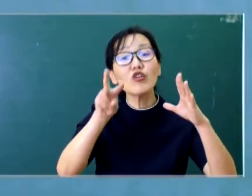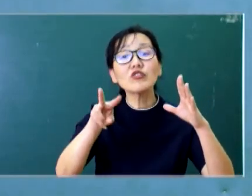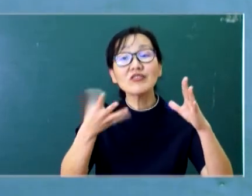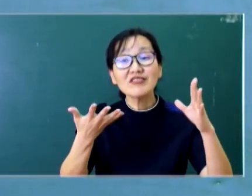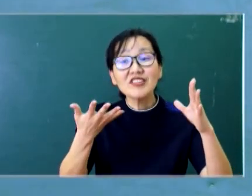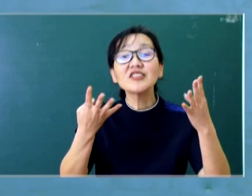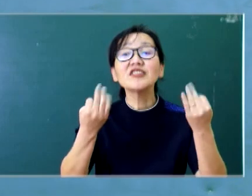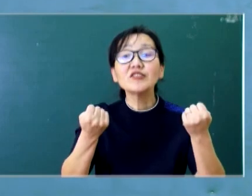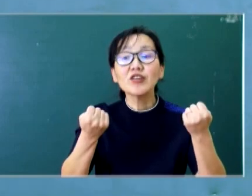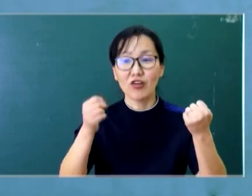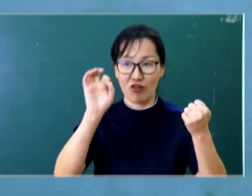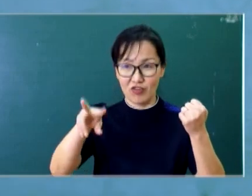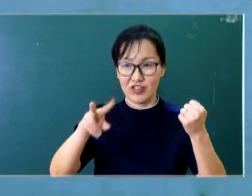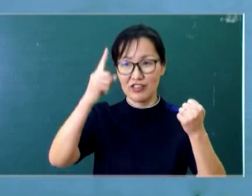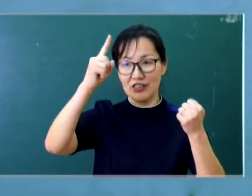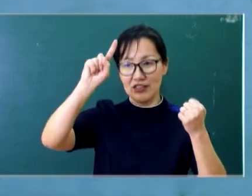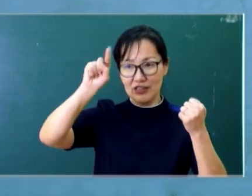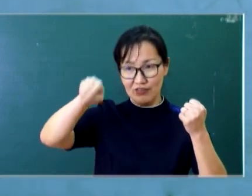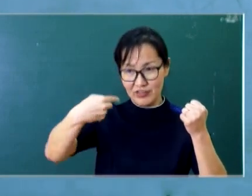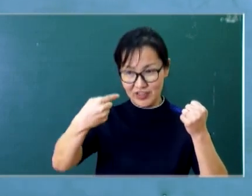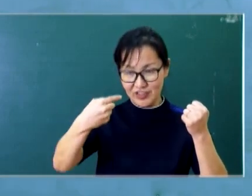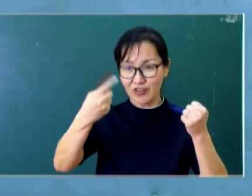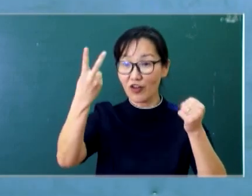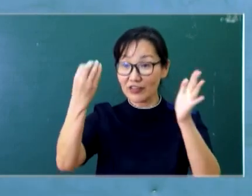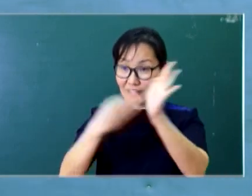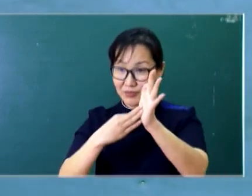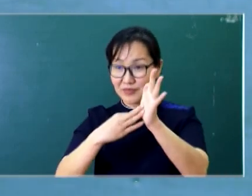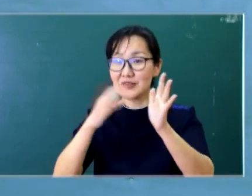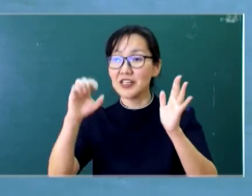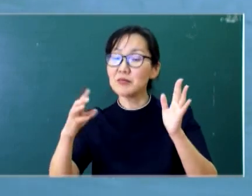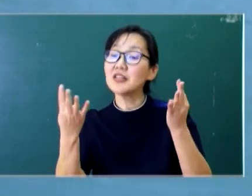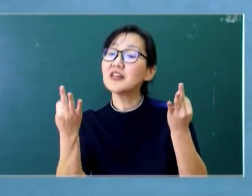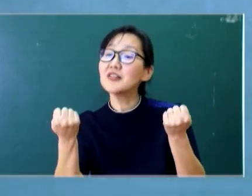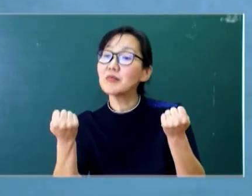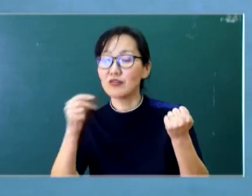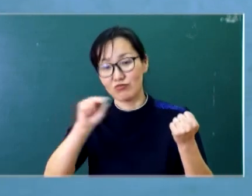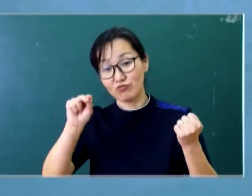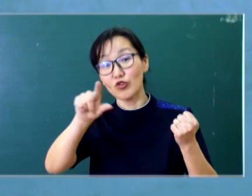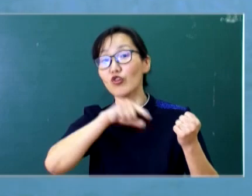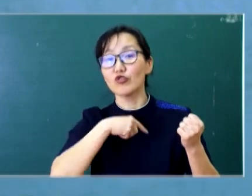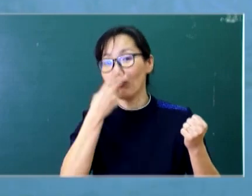Нэгдүгээр 128 см урттай тууз байсан байна.